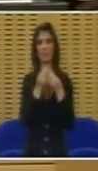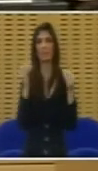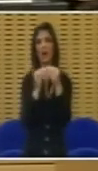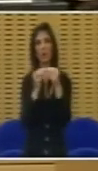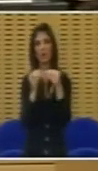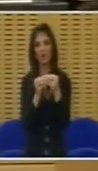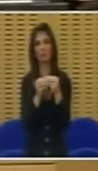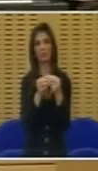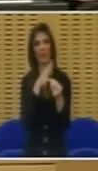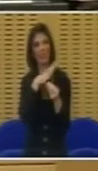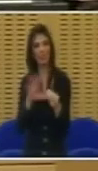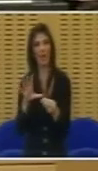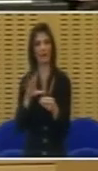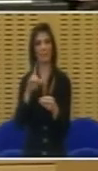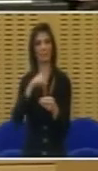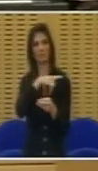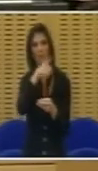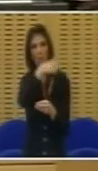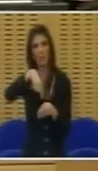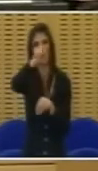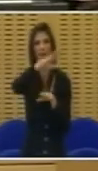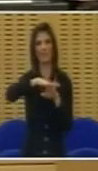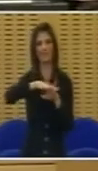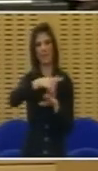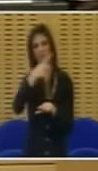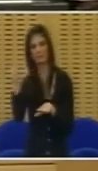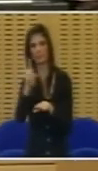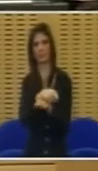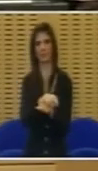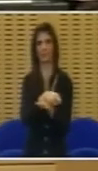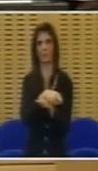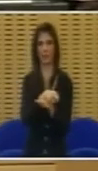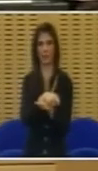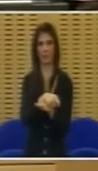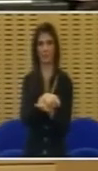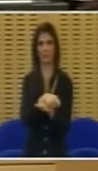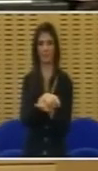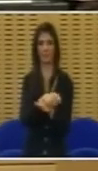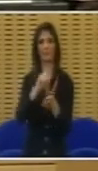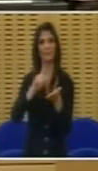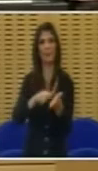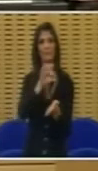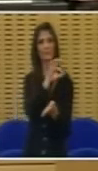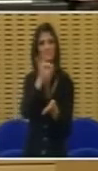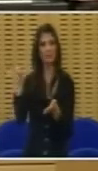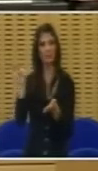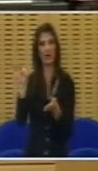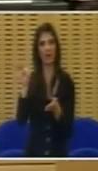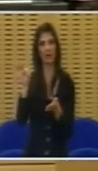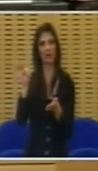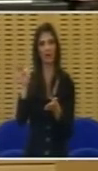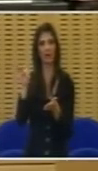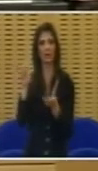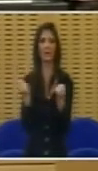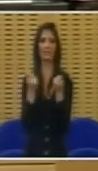οργή τους αναπόφευκτα θα ξεσπάσει αν αποτύχει το κράτος για μια ακόμα φορά στην απονομή δικαιοσύνης. Ο λόγος